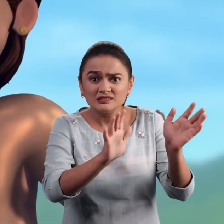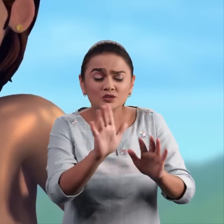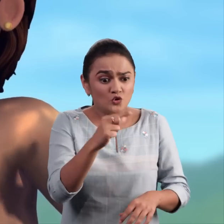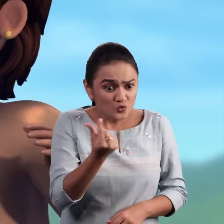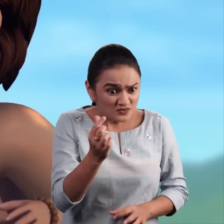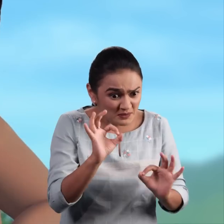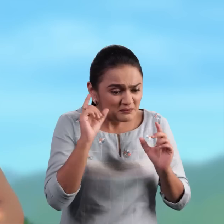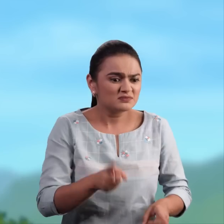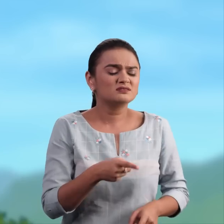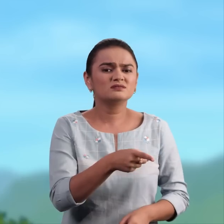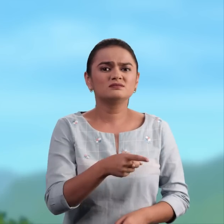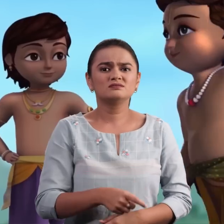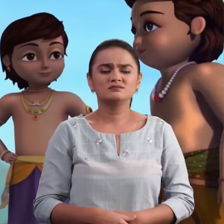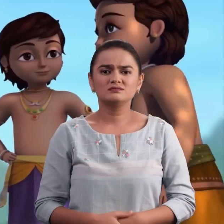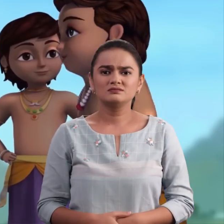करके उनका सदुपयोग करे।